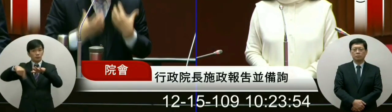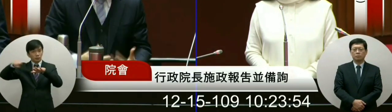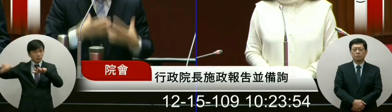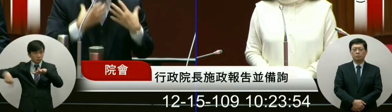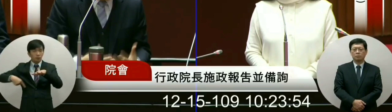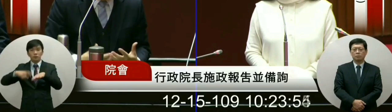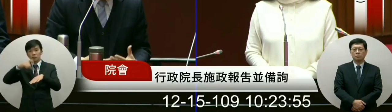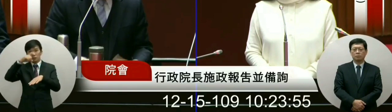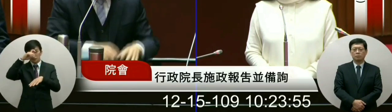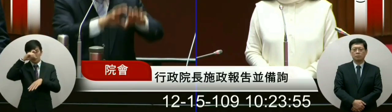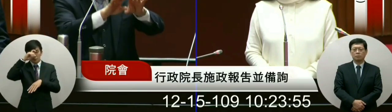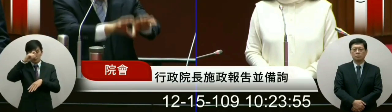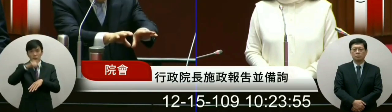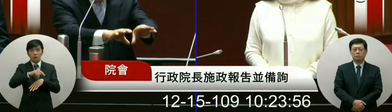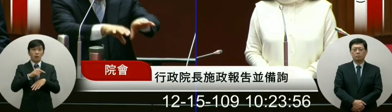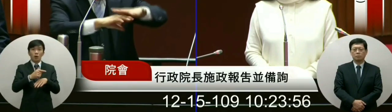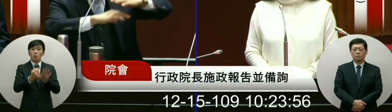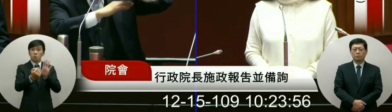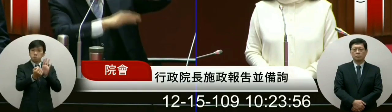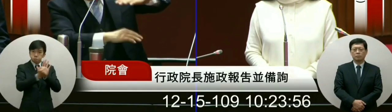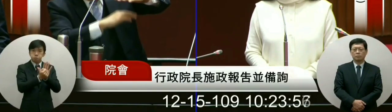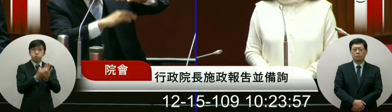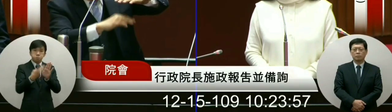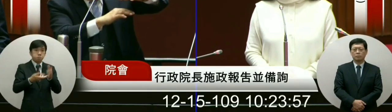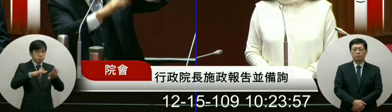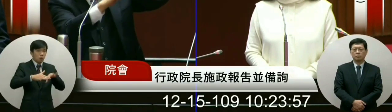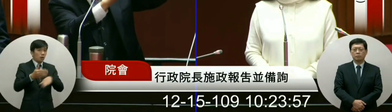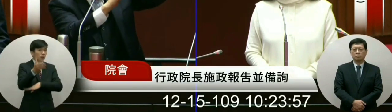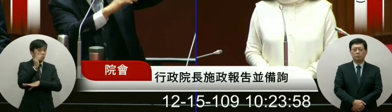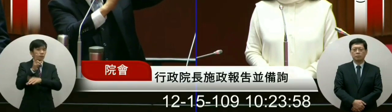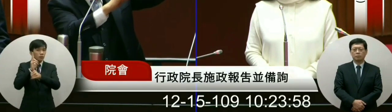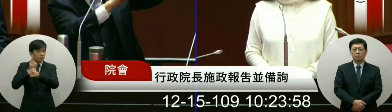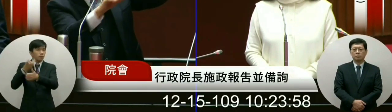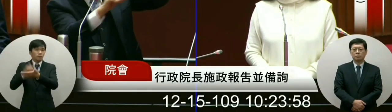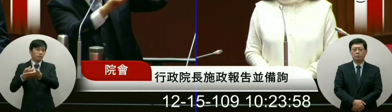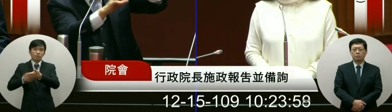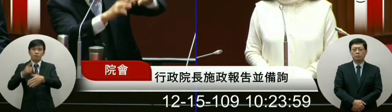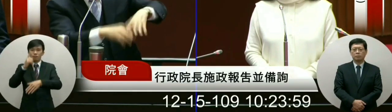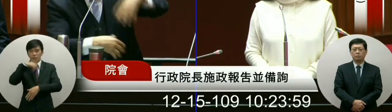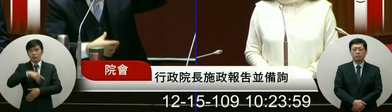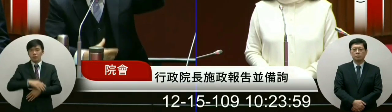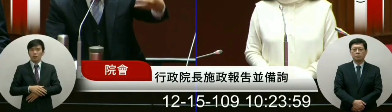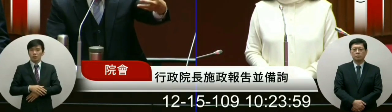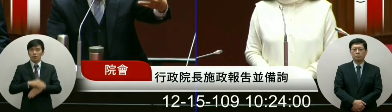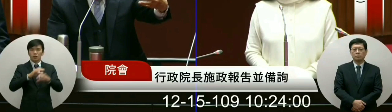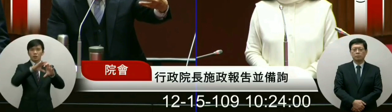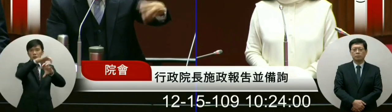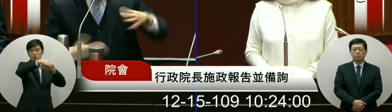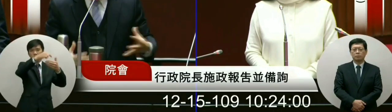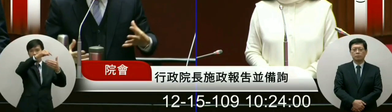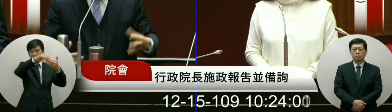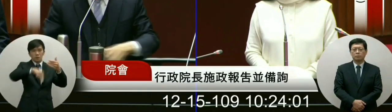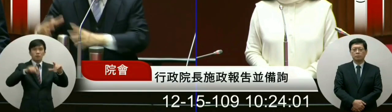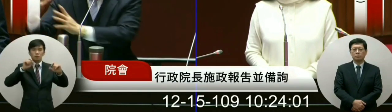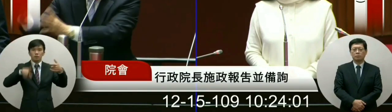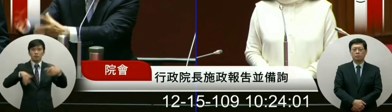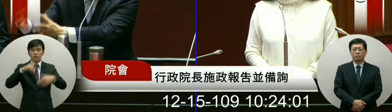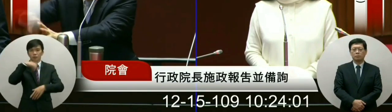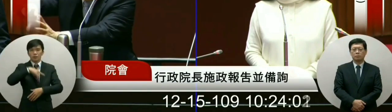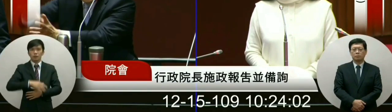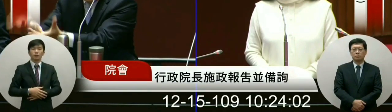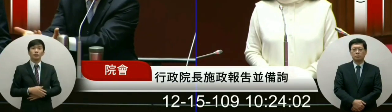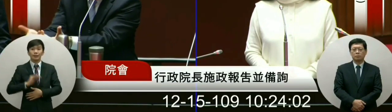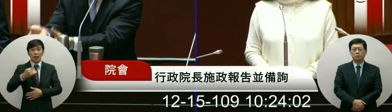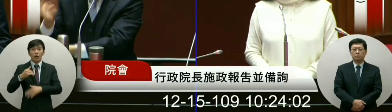政府不能用命令就超过国际标准的来另立标准，但